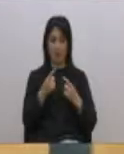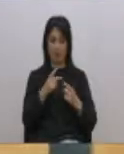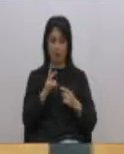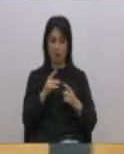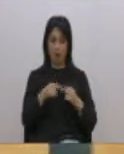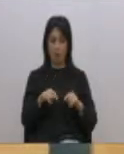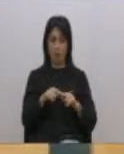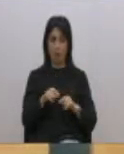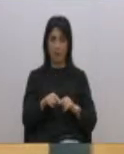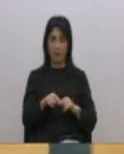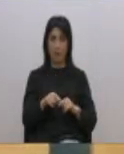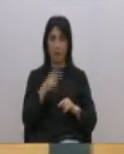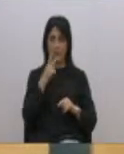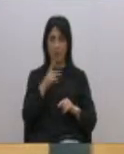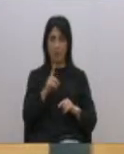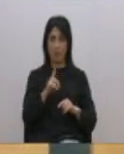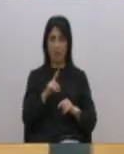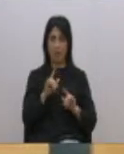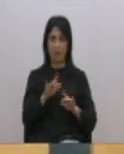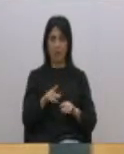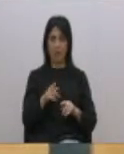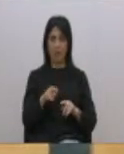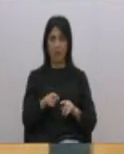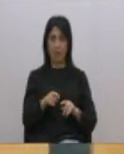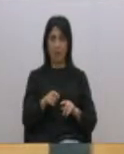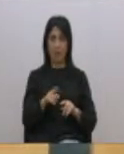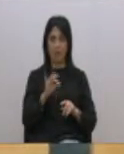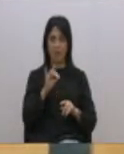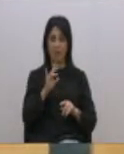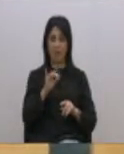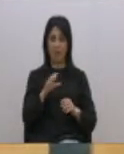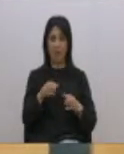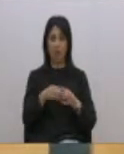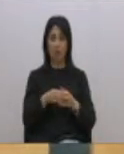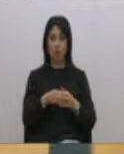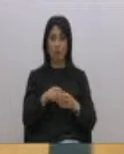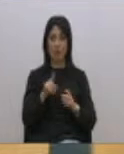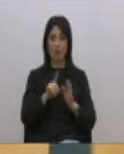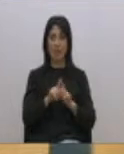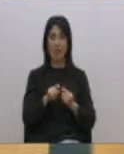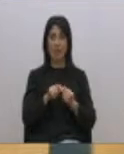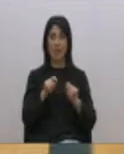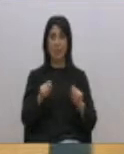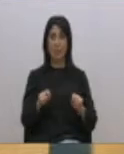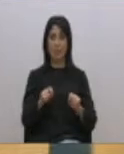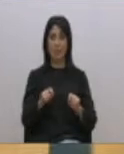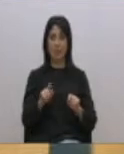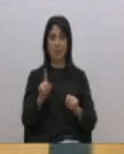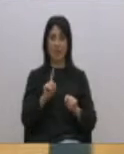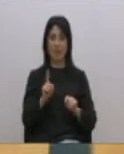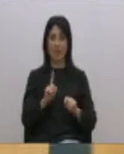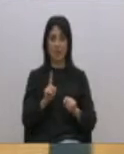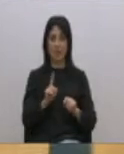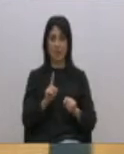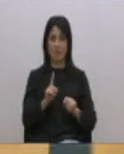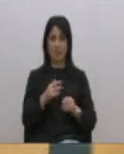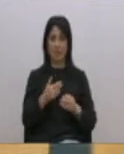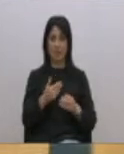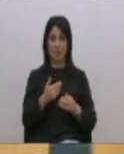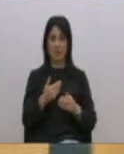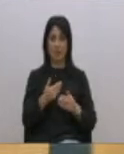კომიტეტზეც. ნახრაში არის საქმე, ანუ ინტერფრაქციული ჯგუფი იქნება გარკვეული ასე